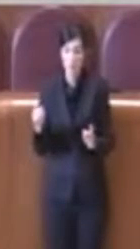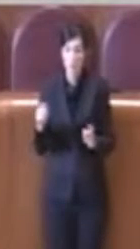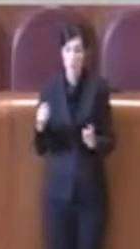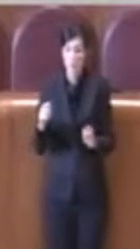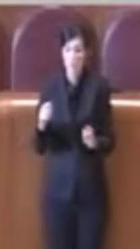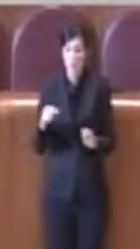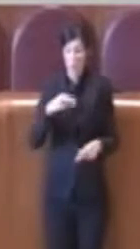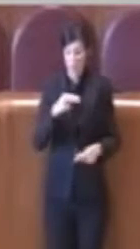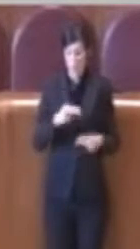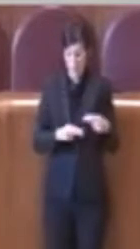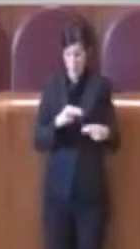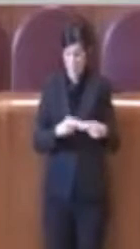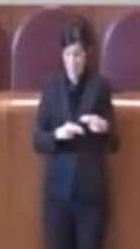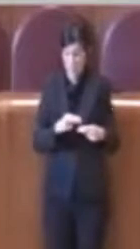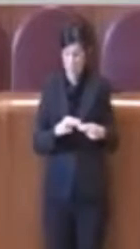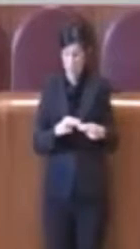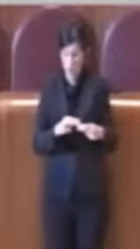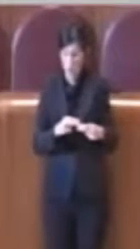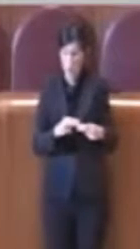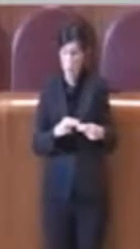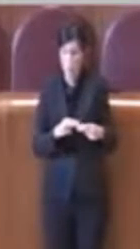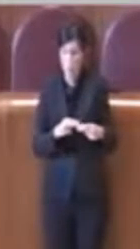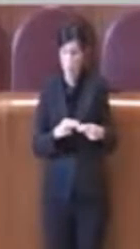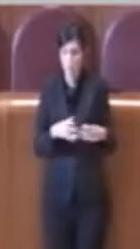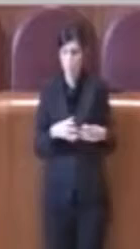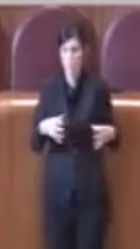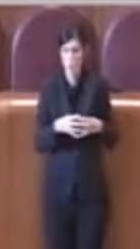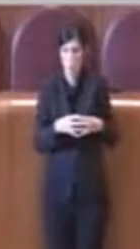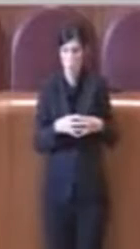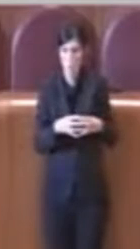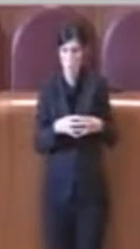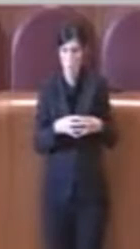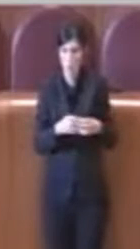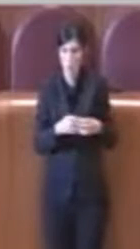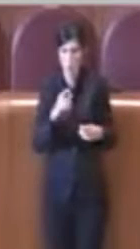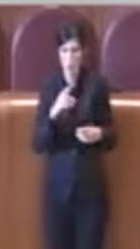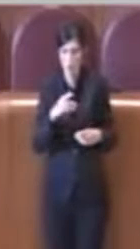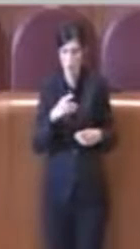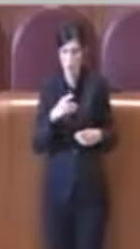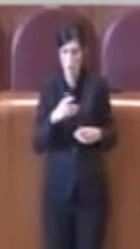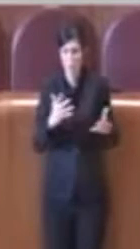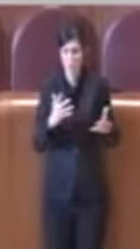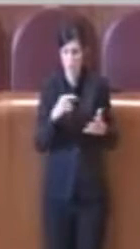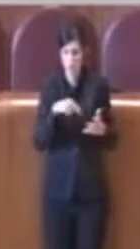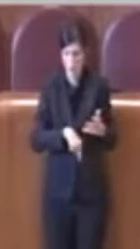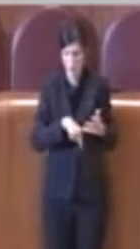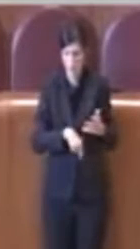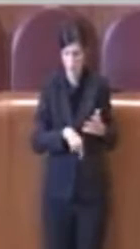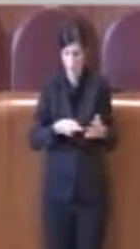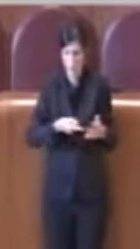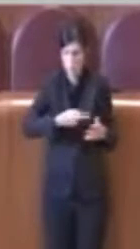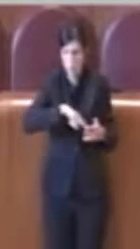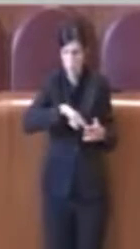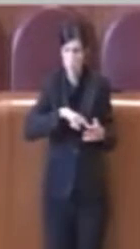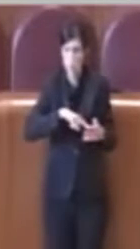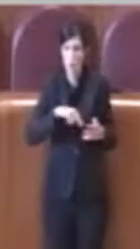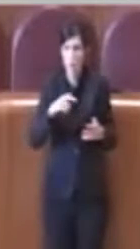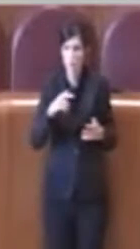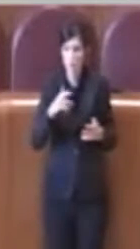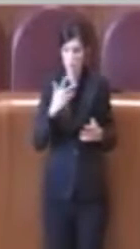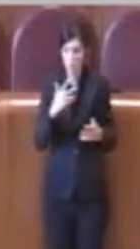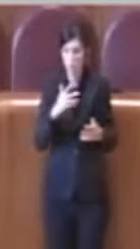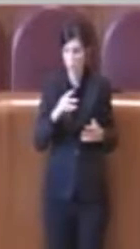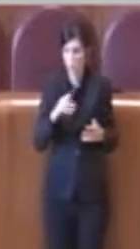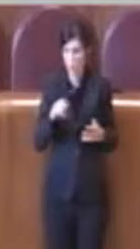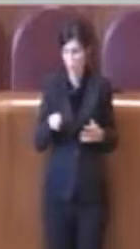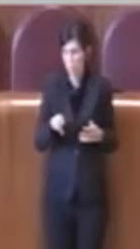come amministrazione, noi ci siamo posti nella posizione di dover demolire